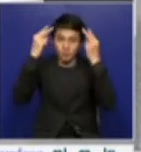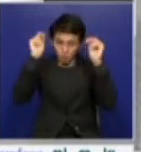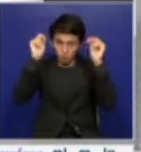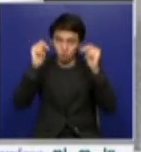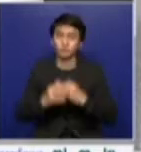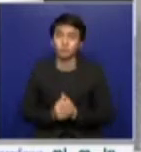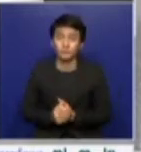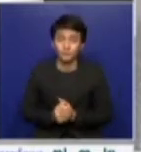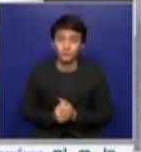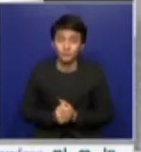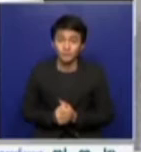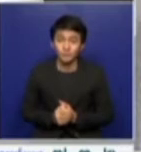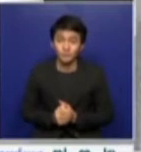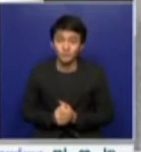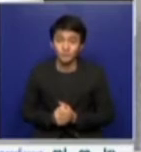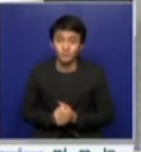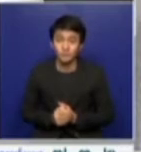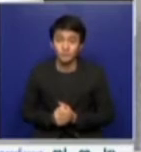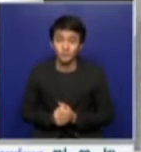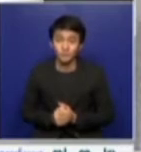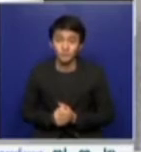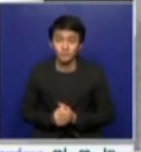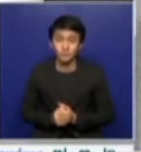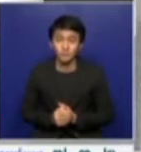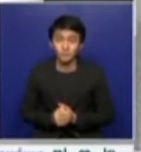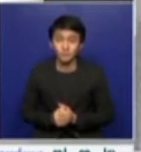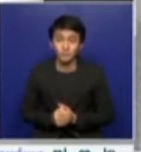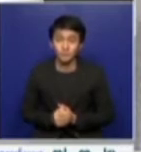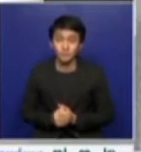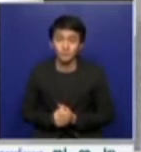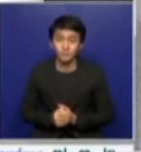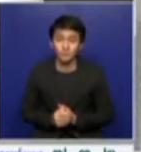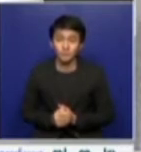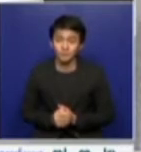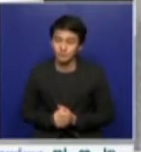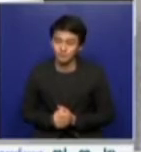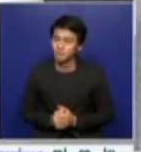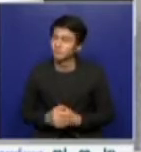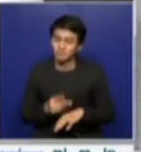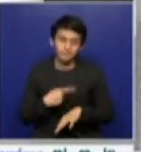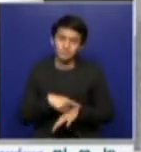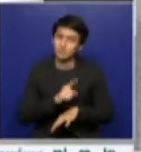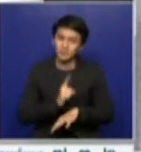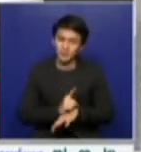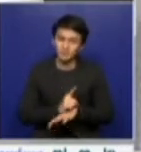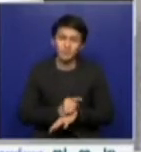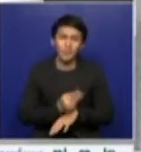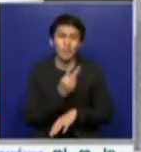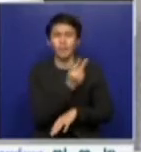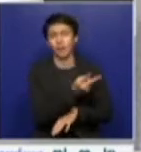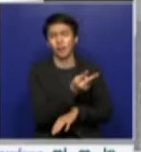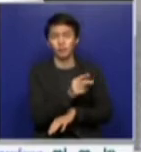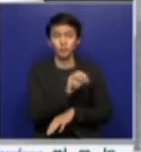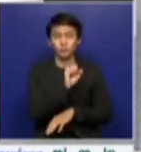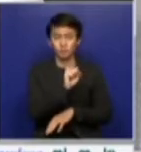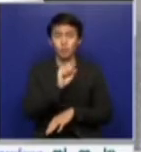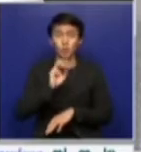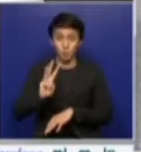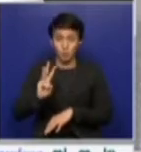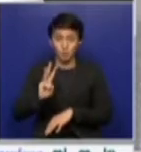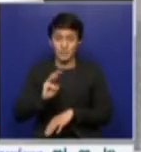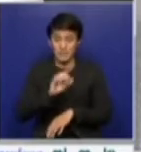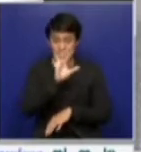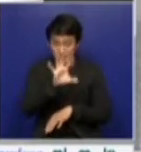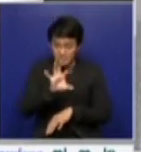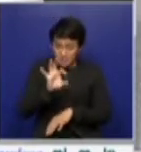รับประทานครับรายการที่ขอให้สวเลือกนายกได้ภายใน 5ปีนั้น